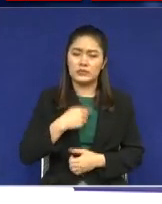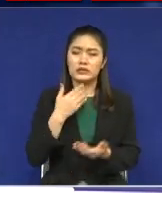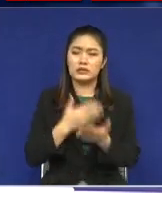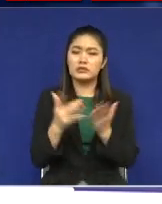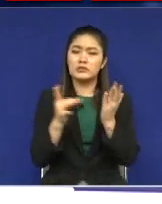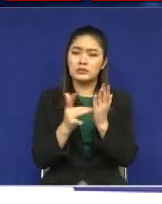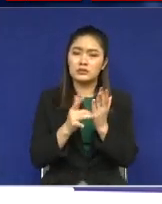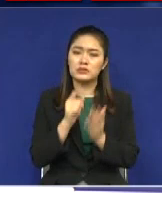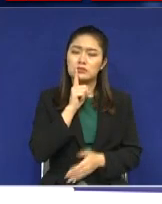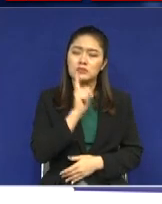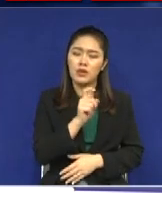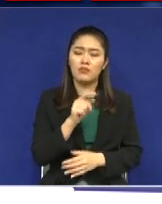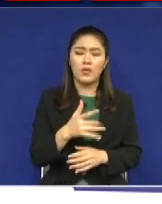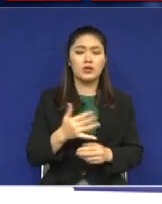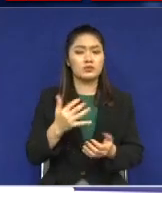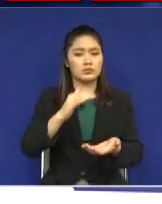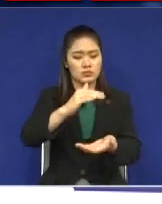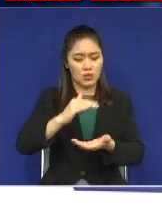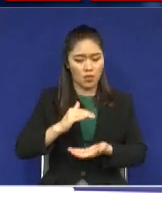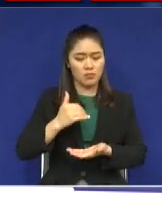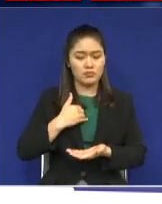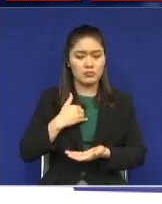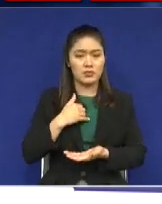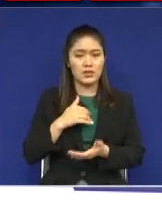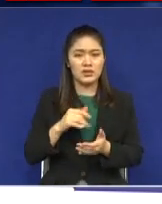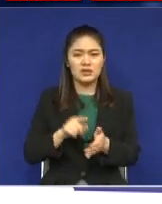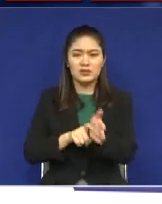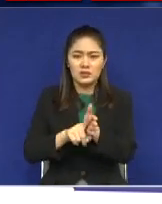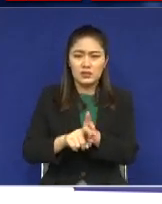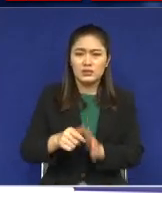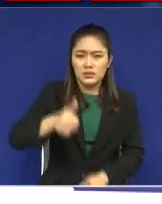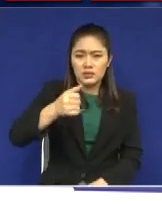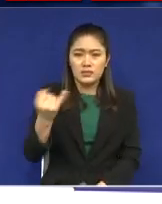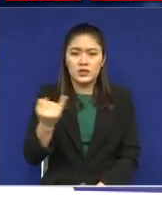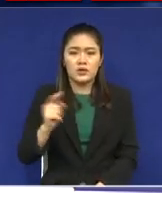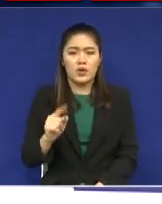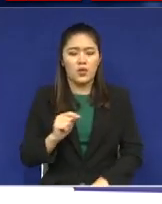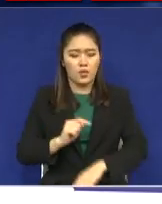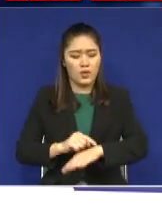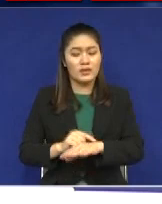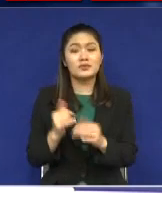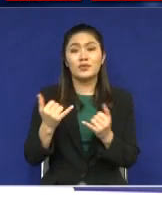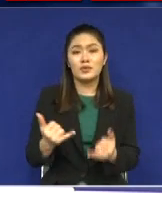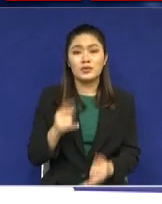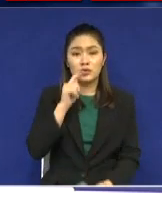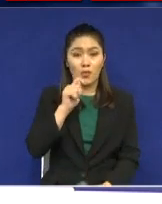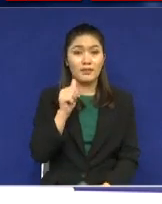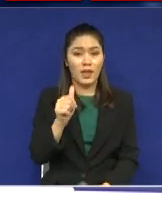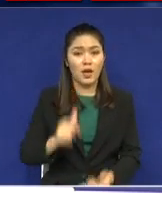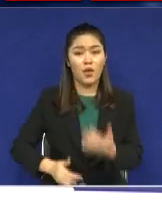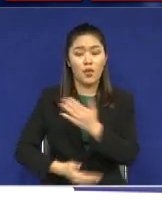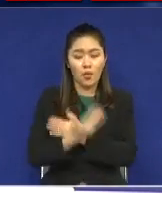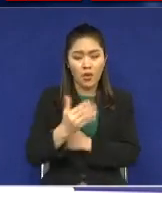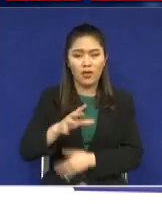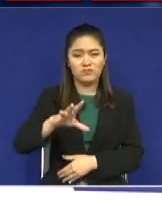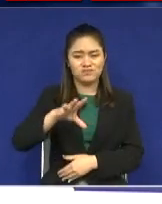ไลน์มาจนถึงเรามีโอกาสที่จะมีเชื้อติดมามากน้อยแค่ไหนวันในเวลาประมาณนี้ตอบได้เลยครับว่าโอกาสที่จะ